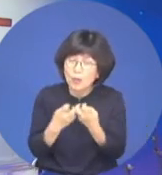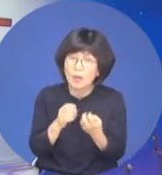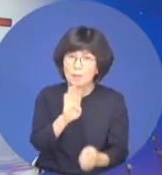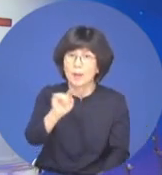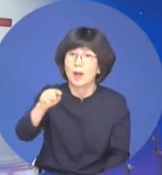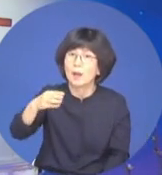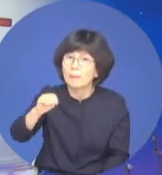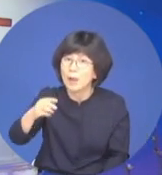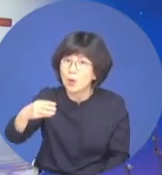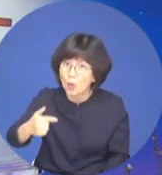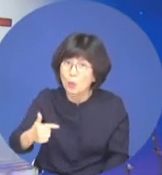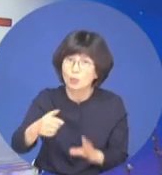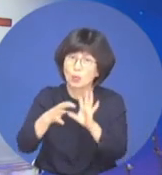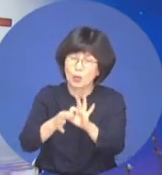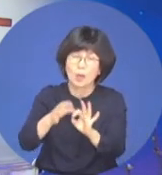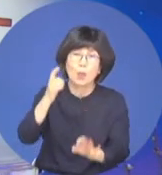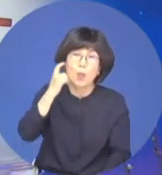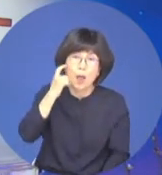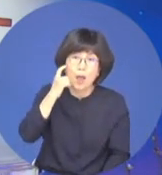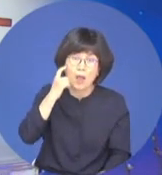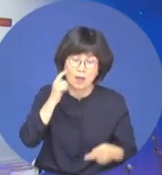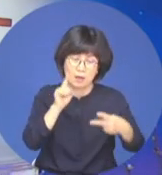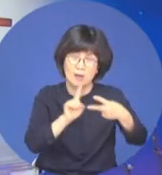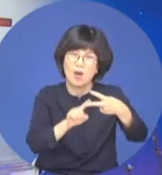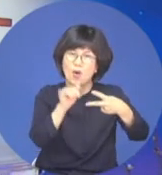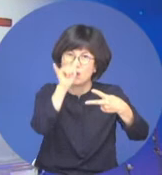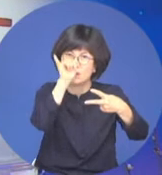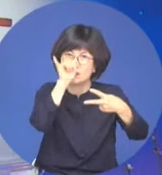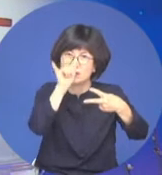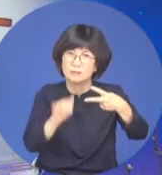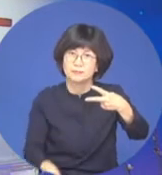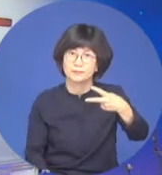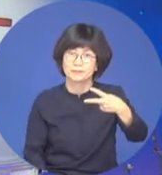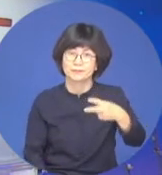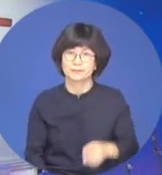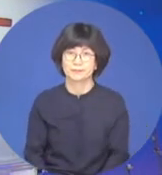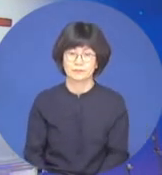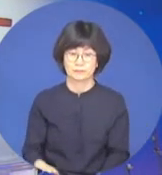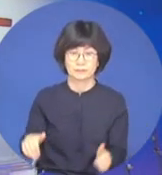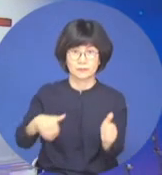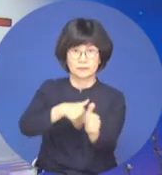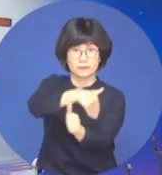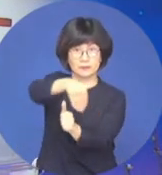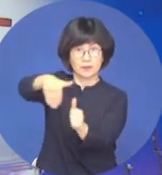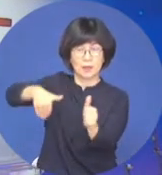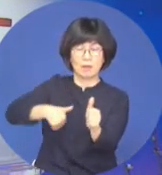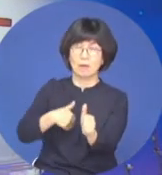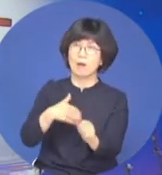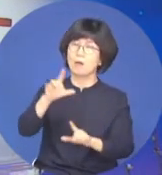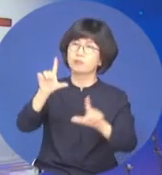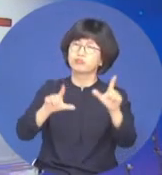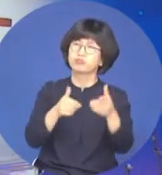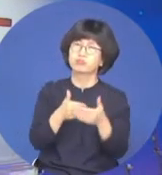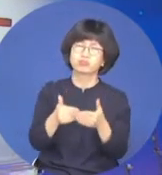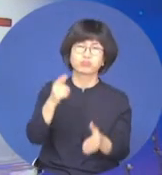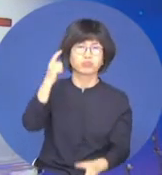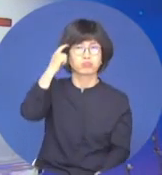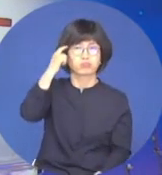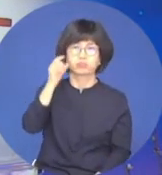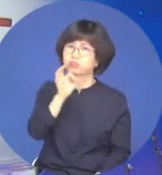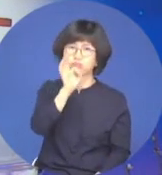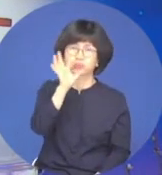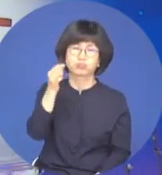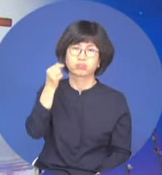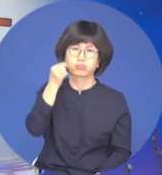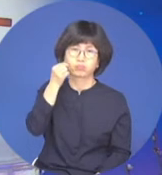하거든요. 여러분, 도저히 이렇게 상상이 안 되고 왜 일어나는 일이 이제 설명이 안 되고